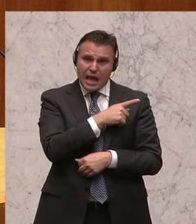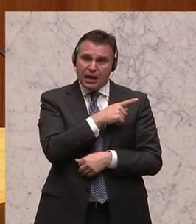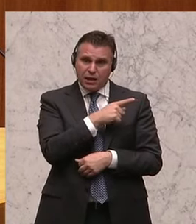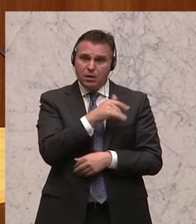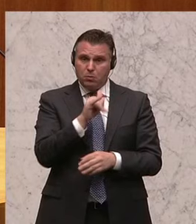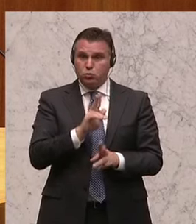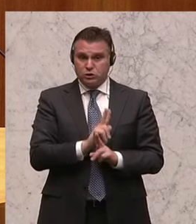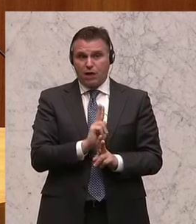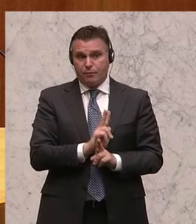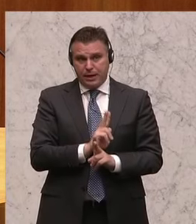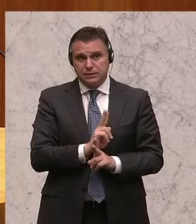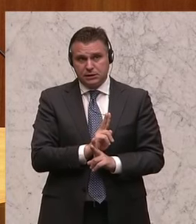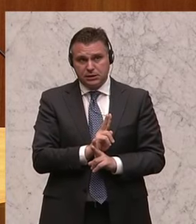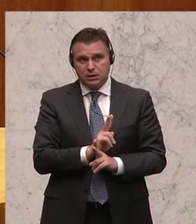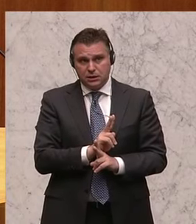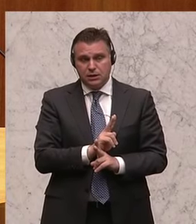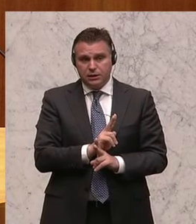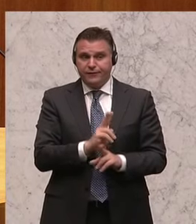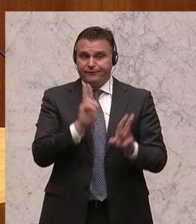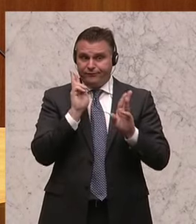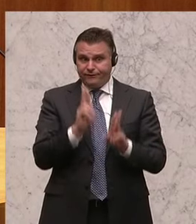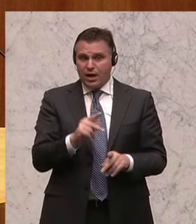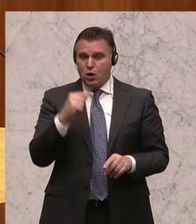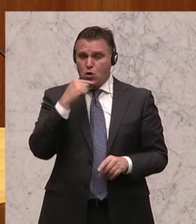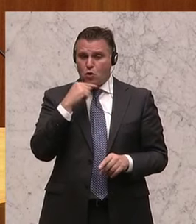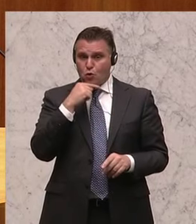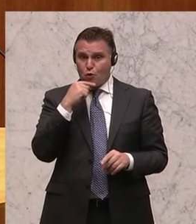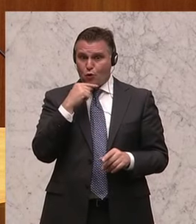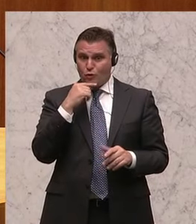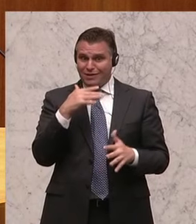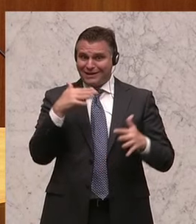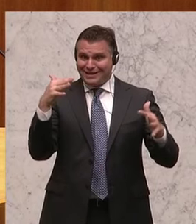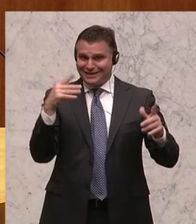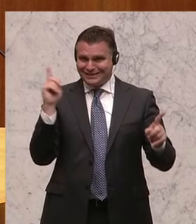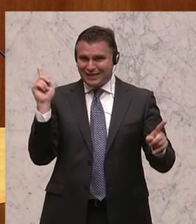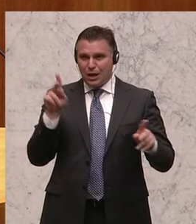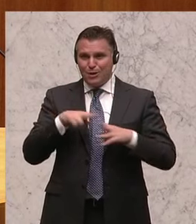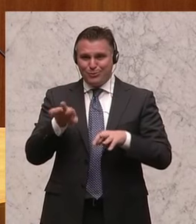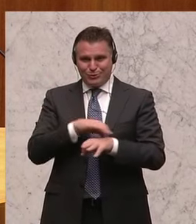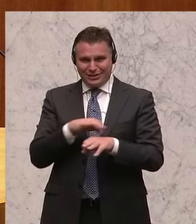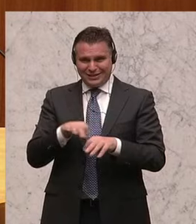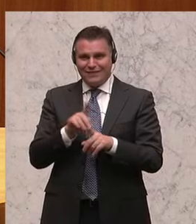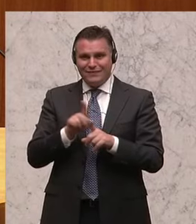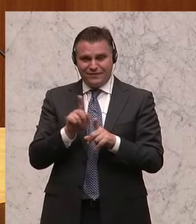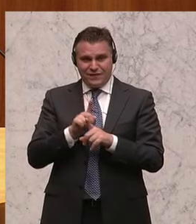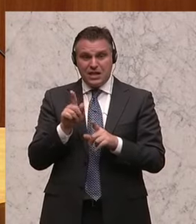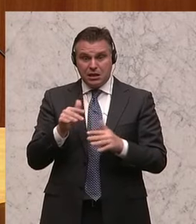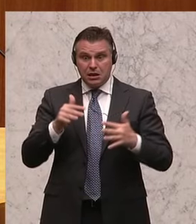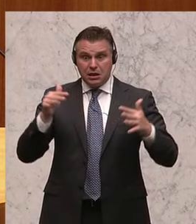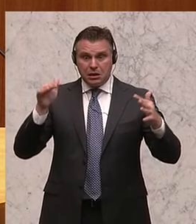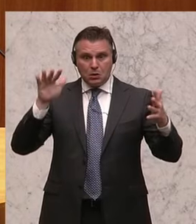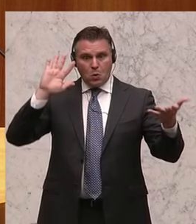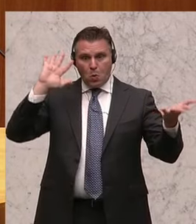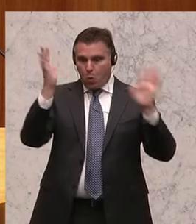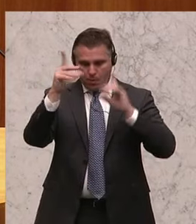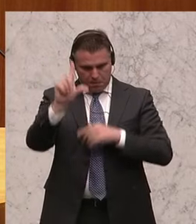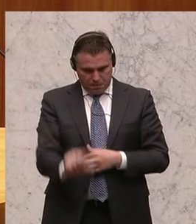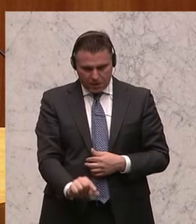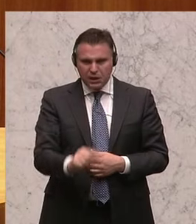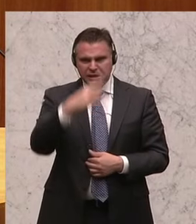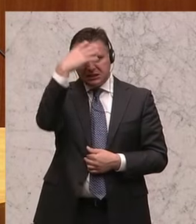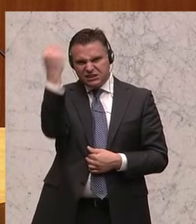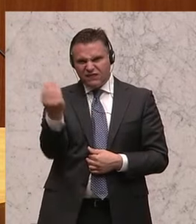passieren, dass der rote Riese, den wir jetzt als Bundeskanzler haben, wie in der Astronomie zu einem weißen Zwerg verglüht.